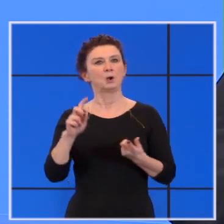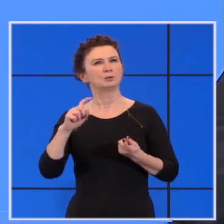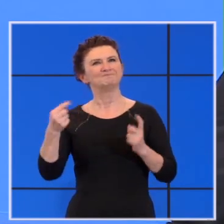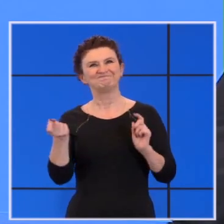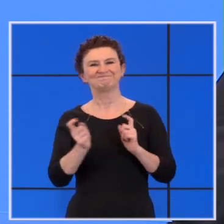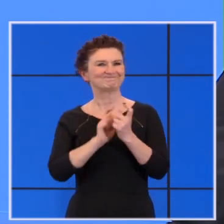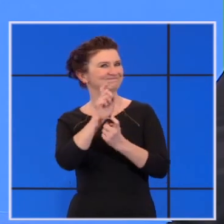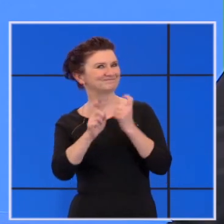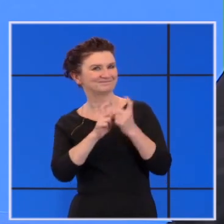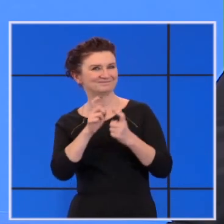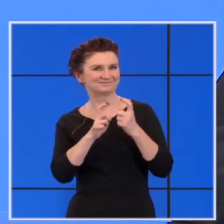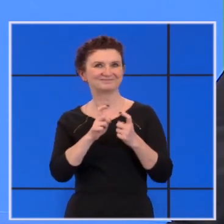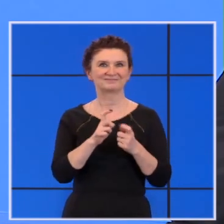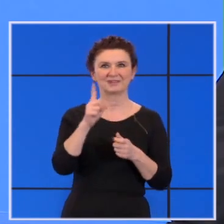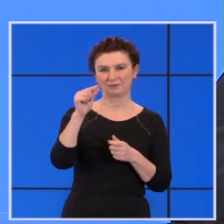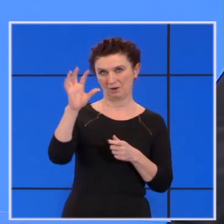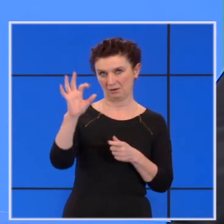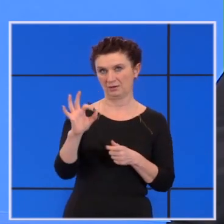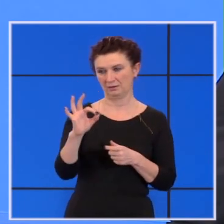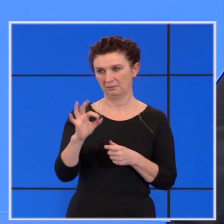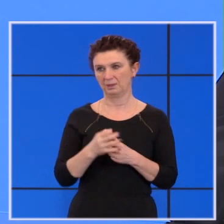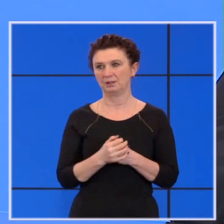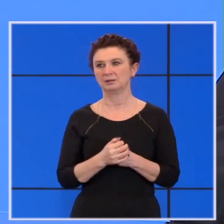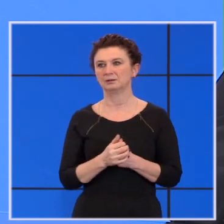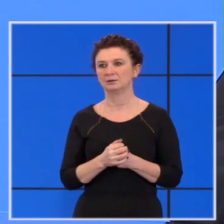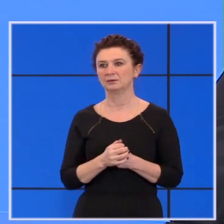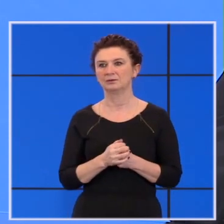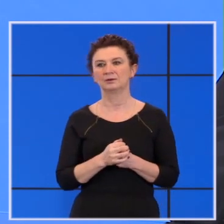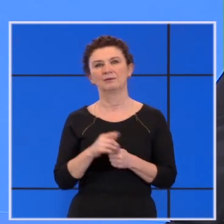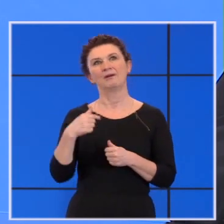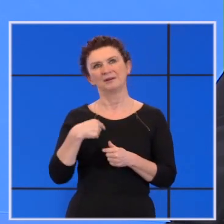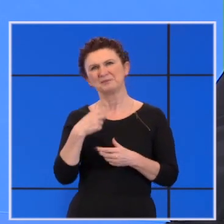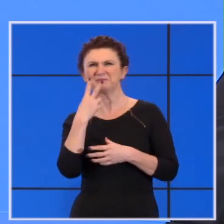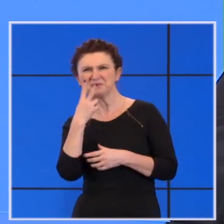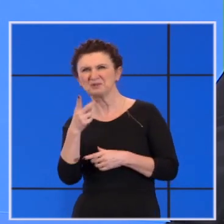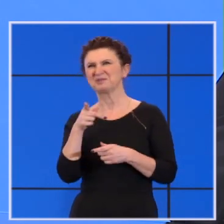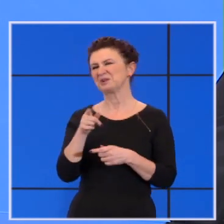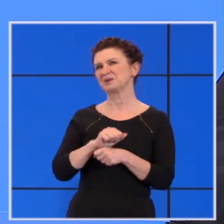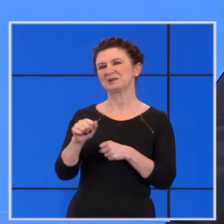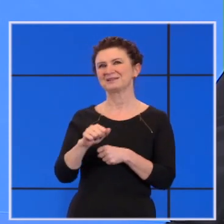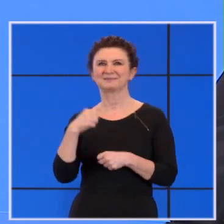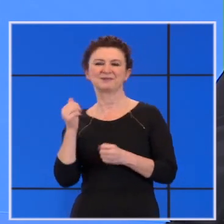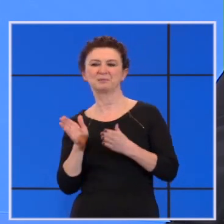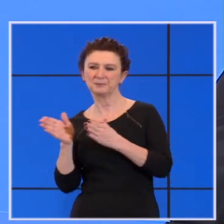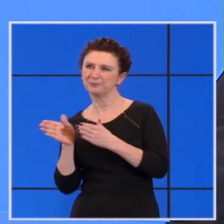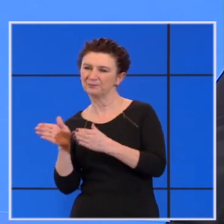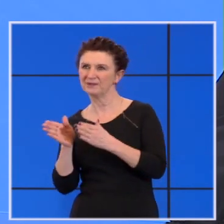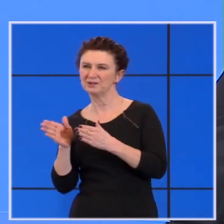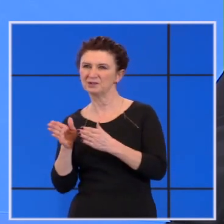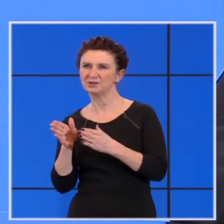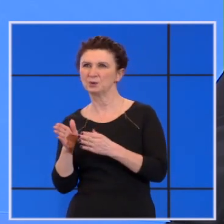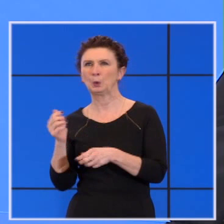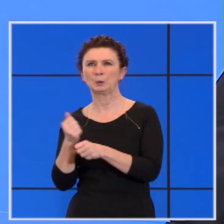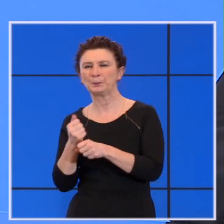się z grupą, którą my identyfikujemy jako skrzydło konserwatywne w Platformie Obywatelskiej. Bardzo szczegółowo z